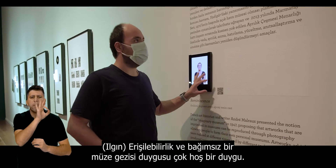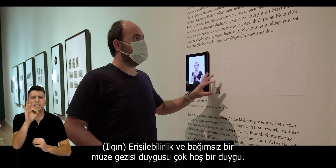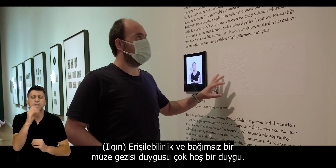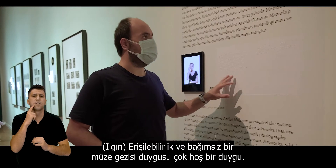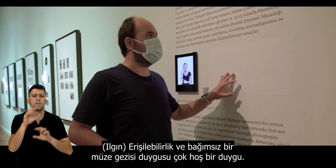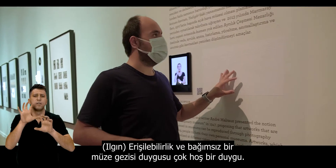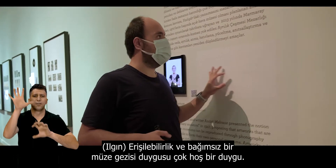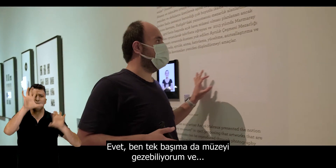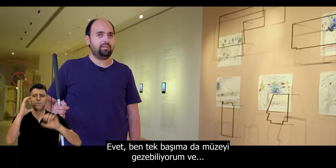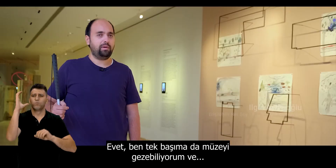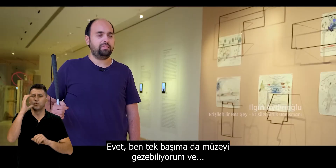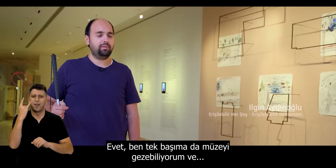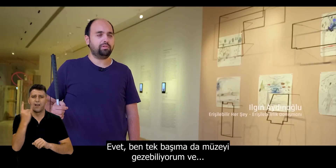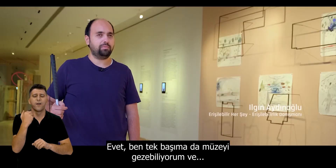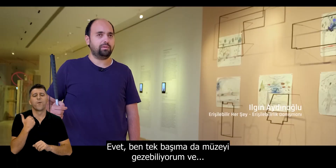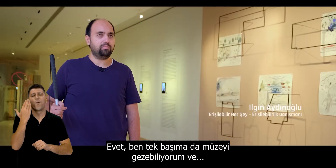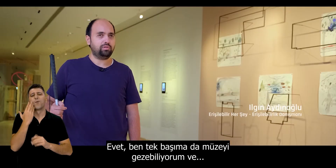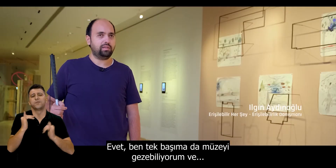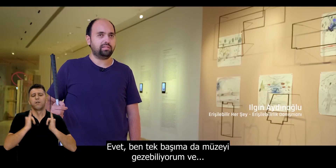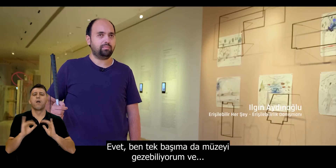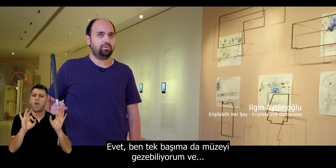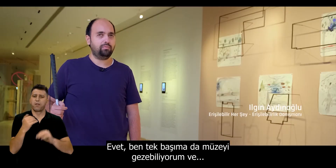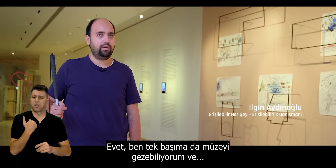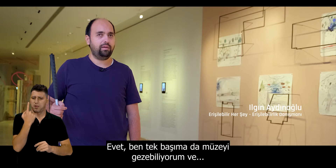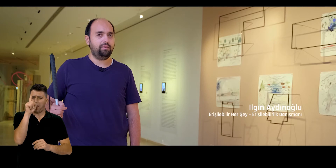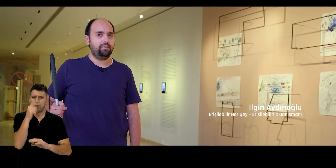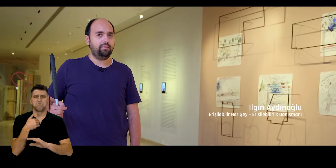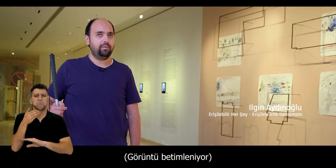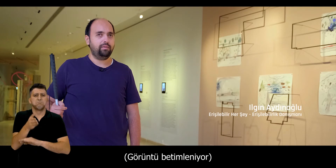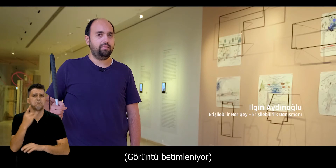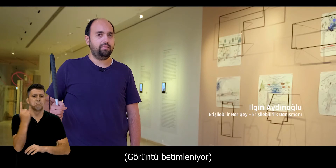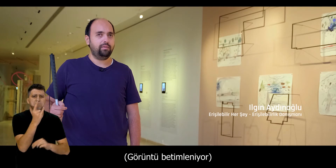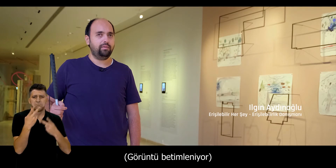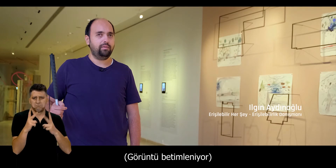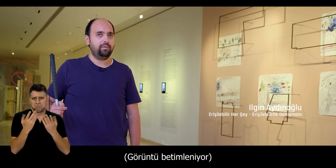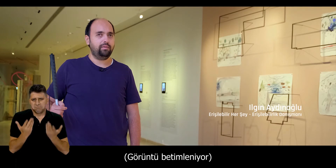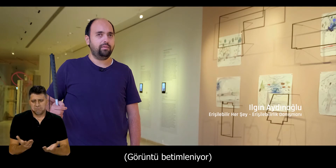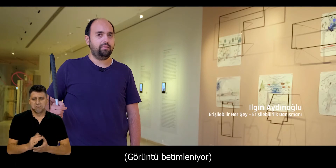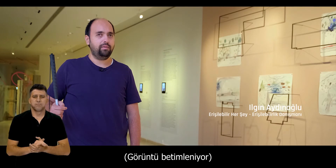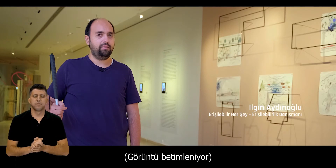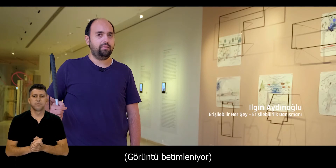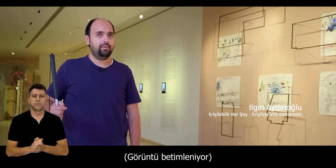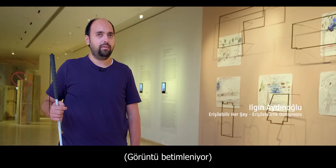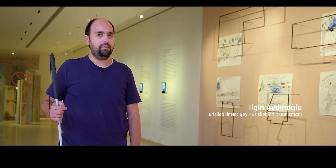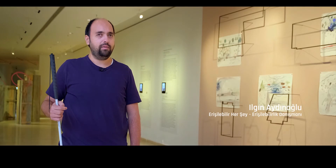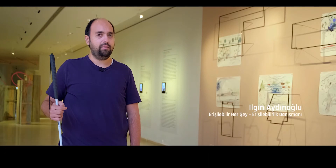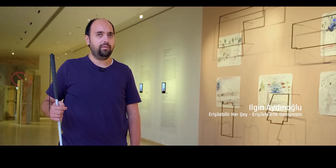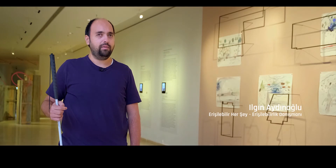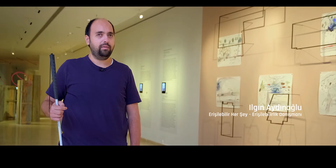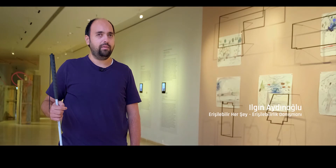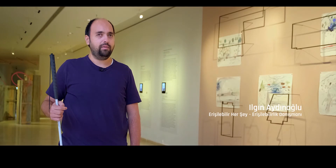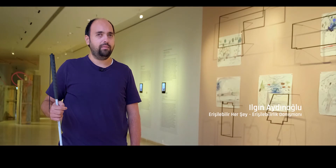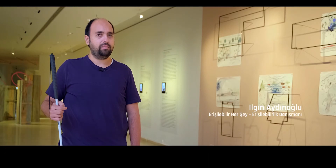duygusu çok hoş bir duygu. Evet, ben tek başıma da müzeyi gezebiliyorum ve... Ilgın Aydınoğlu, Erişilebilir Her Şey,